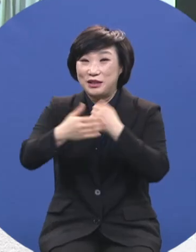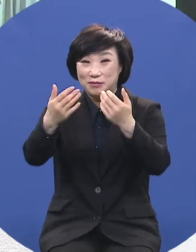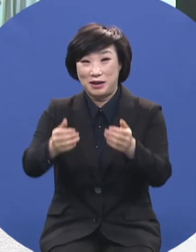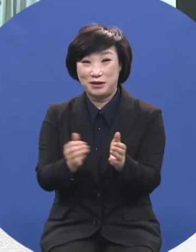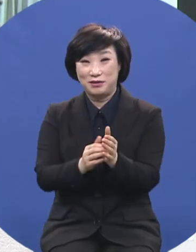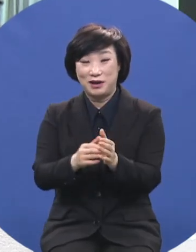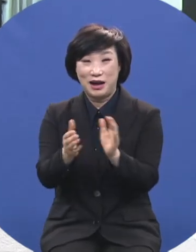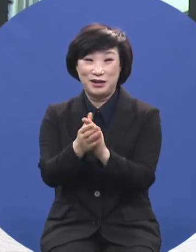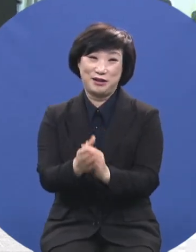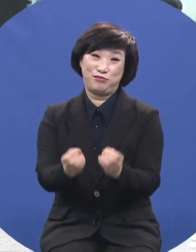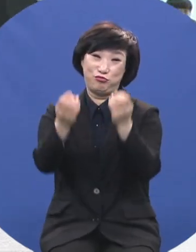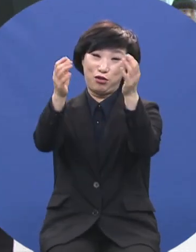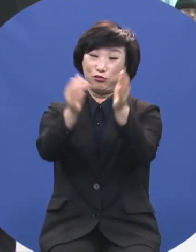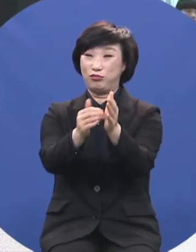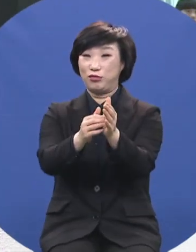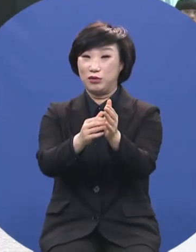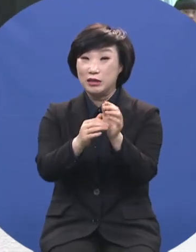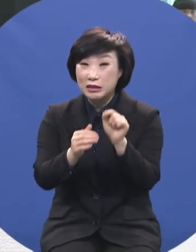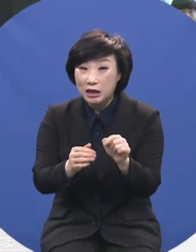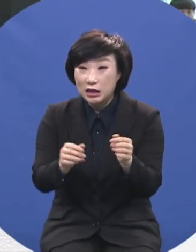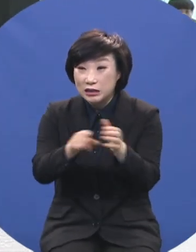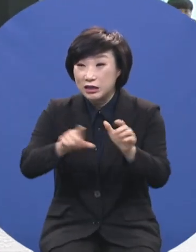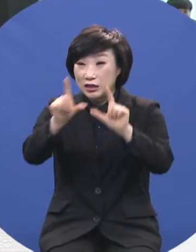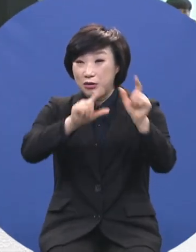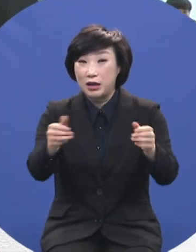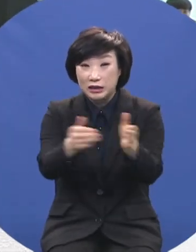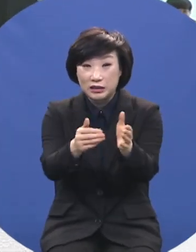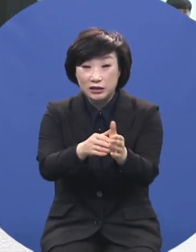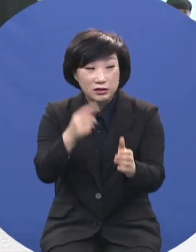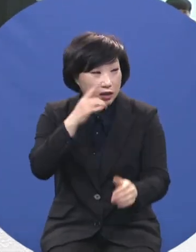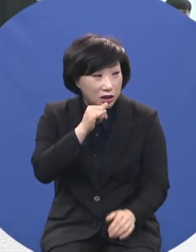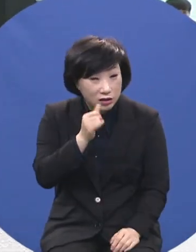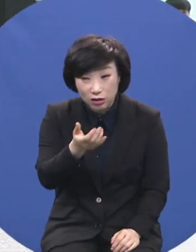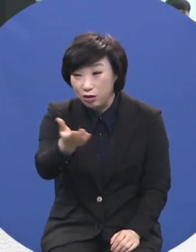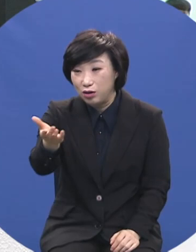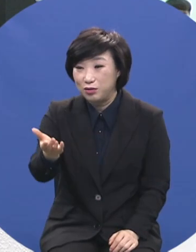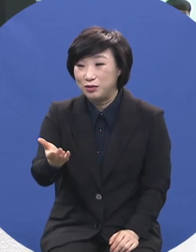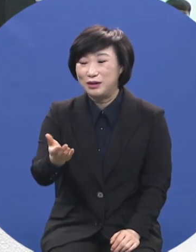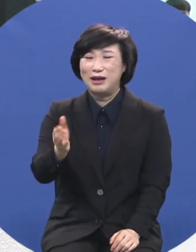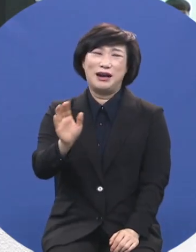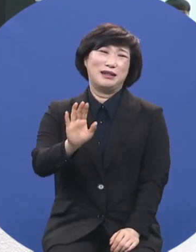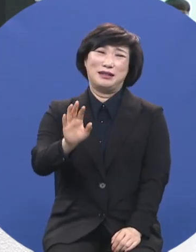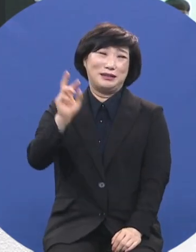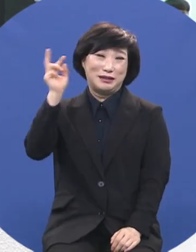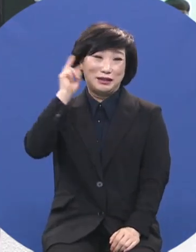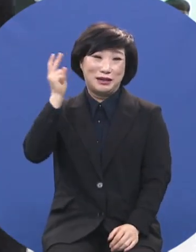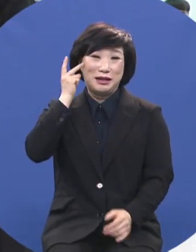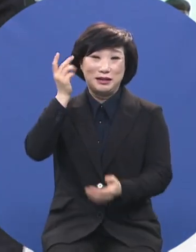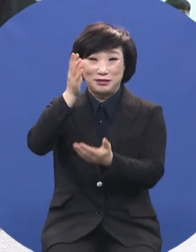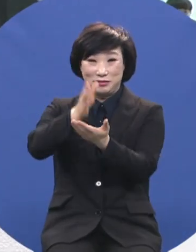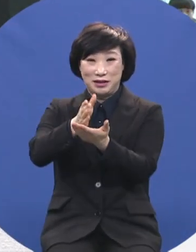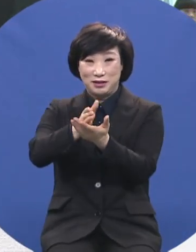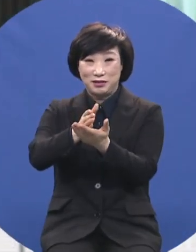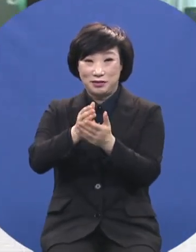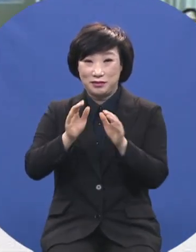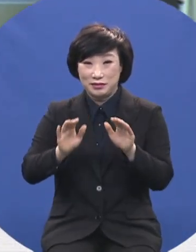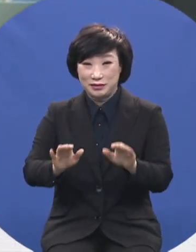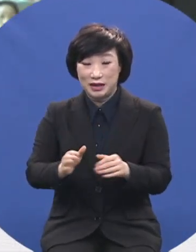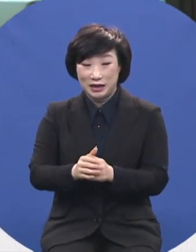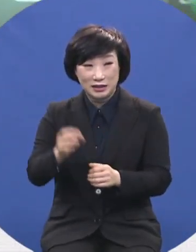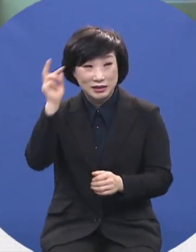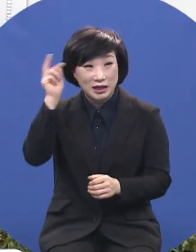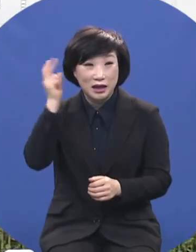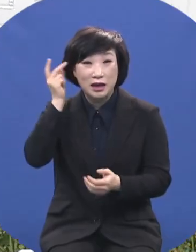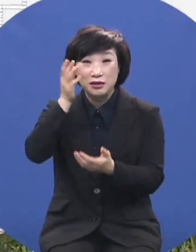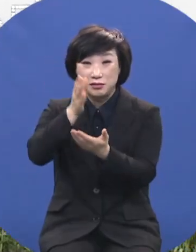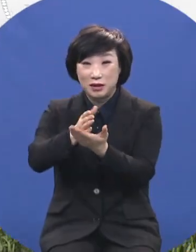받고 할렐루야 이것이면 신앙생활 다인 줄 알지. 착각하지 마라. 착각하지